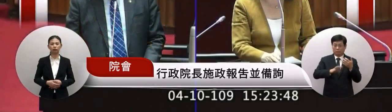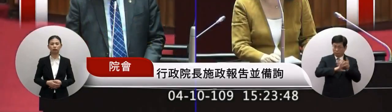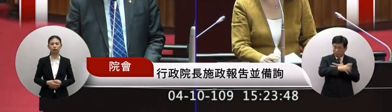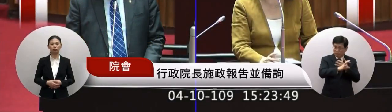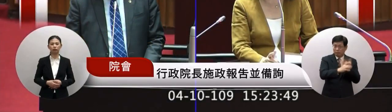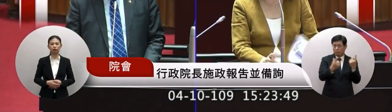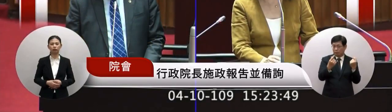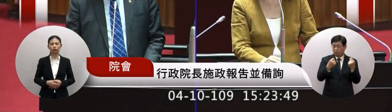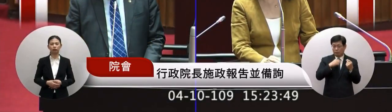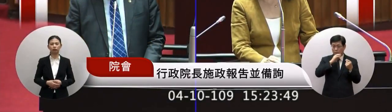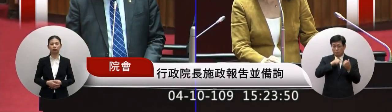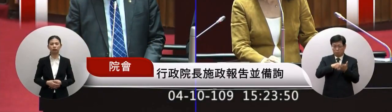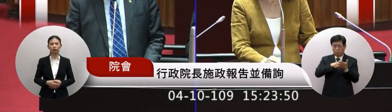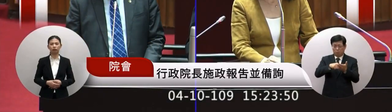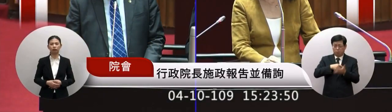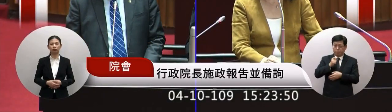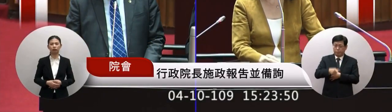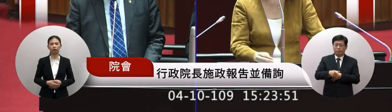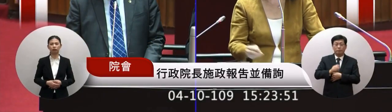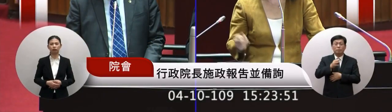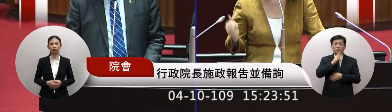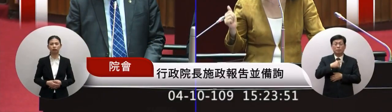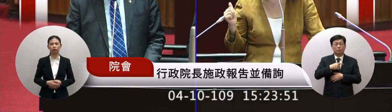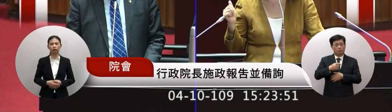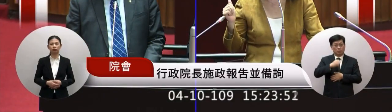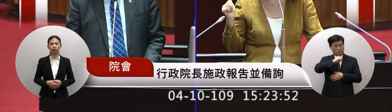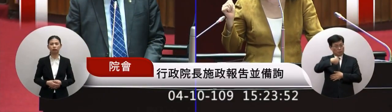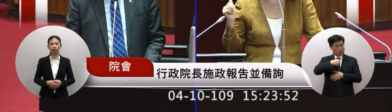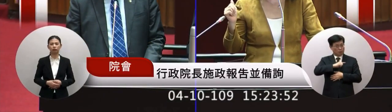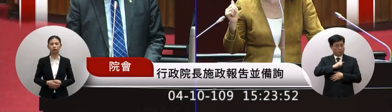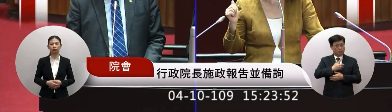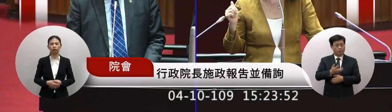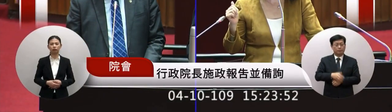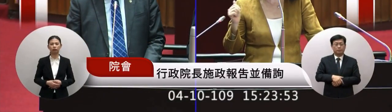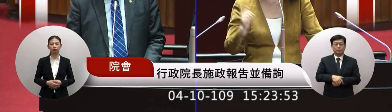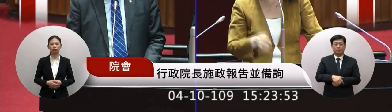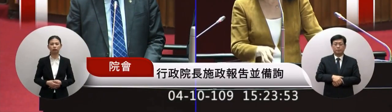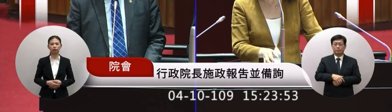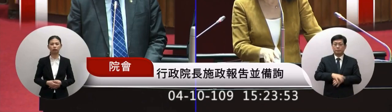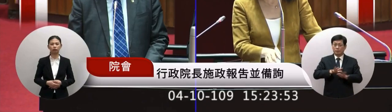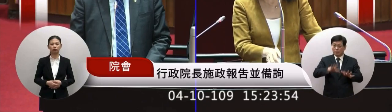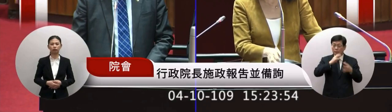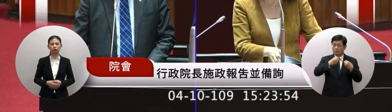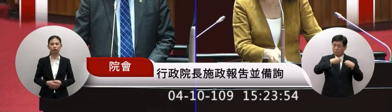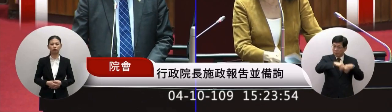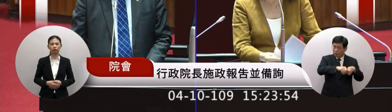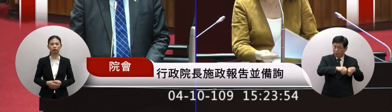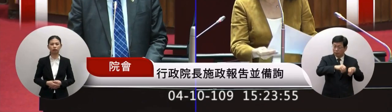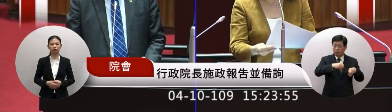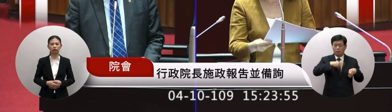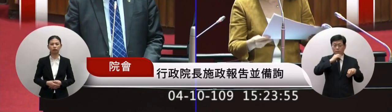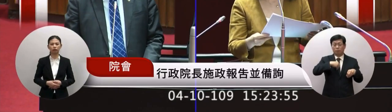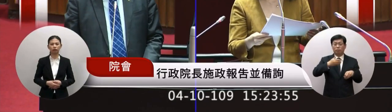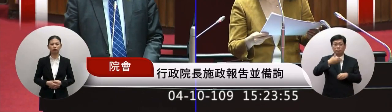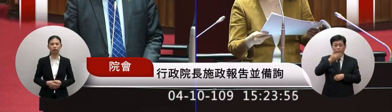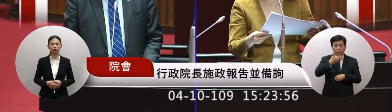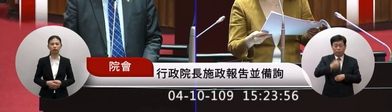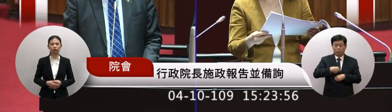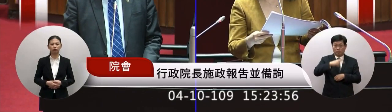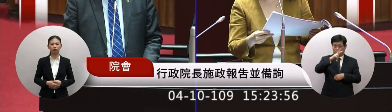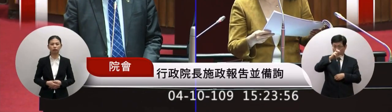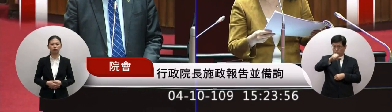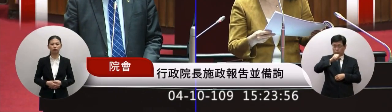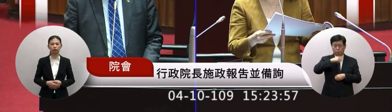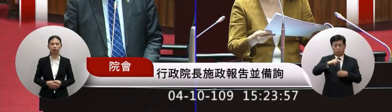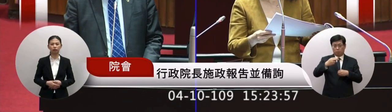各个国家也在抢呼吸器。可是我们看一下我们台湾的部分呢，台湾我们送出去送给捷克